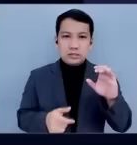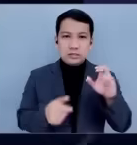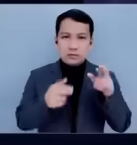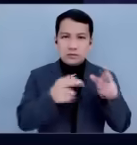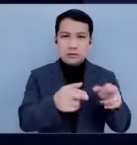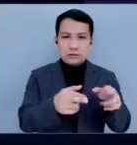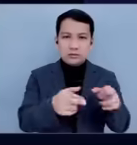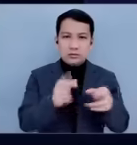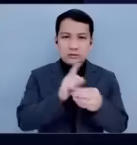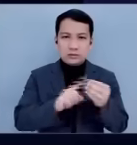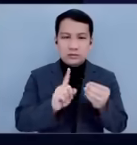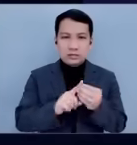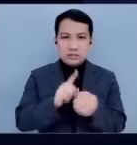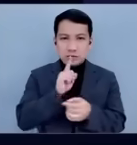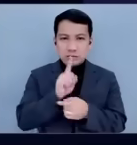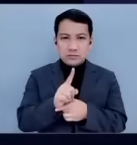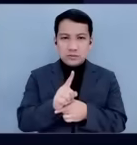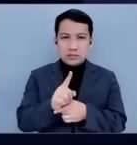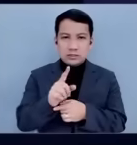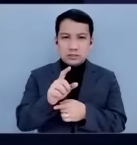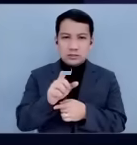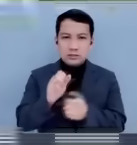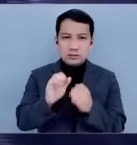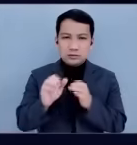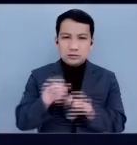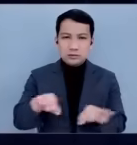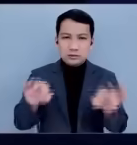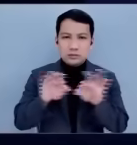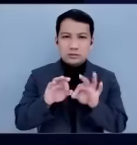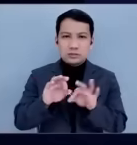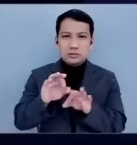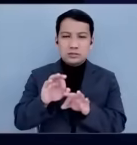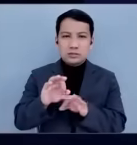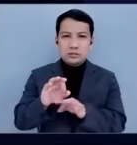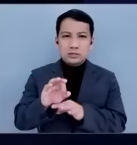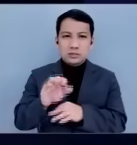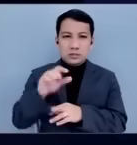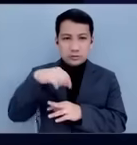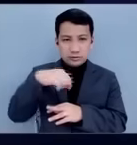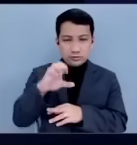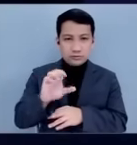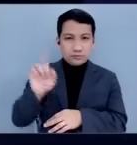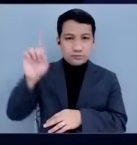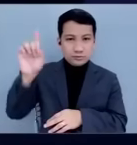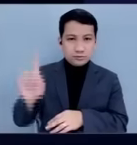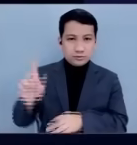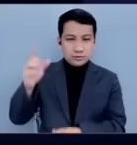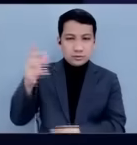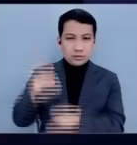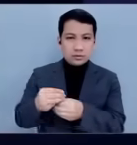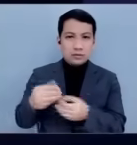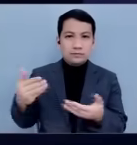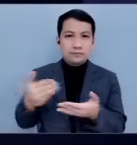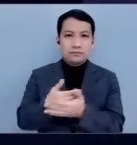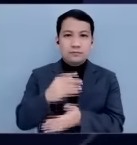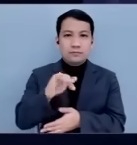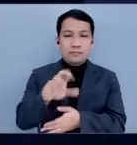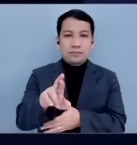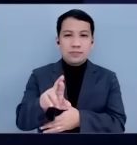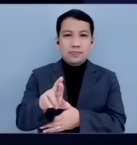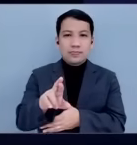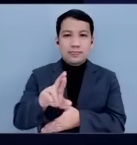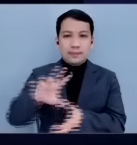ilang expressway. Pati na sa elliptical road sa Quezon City, Mindanao Avenue at Marcos Highway. Pero sa